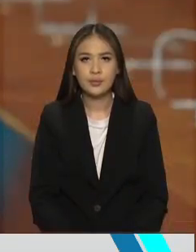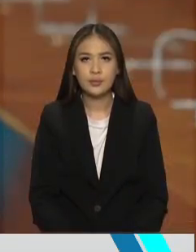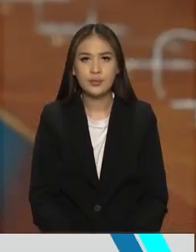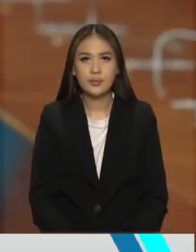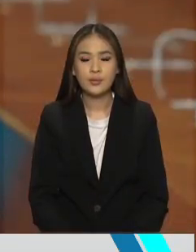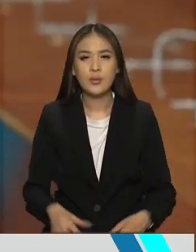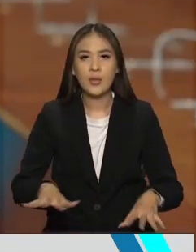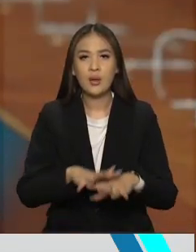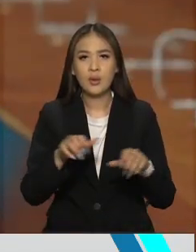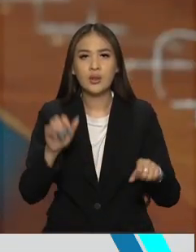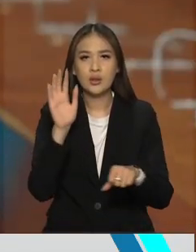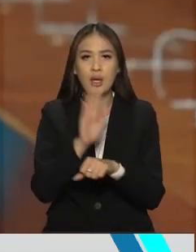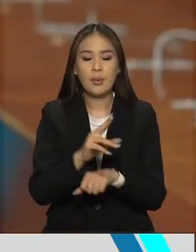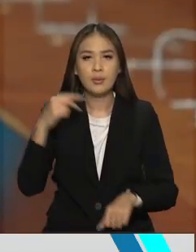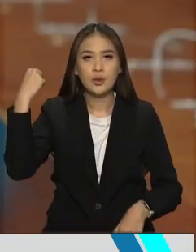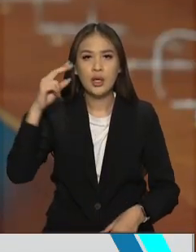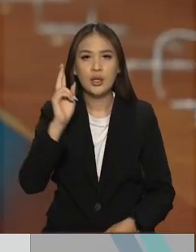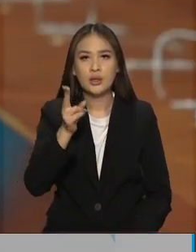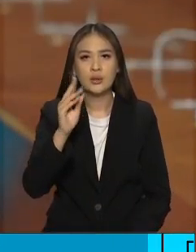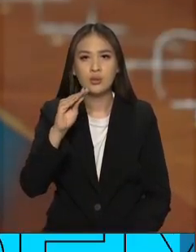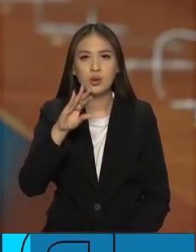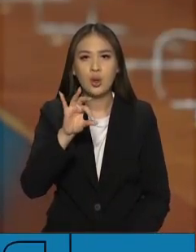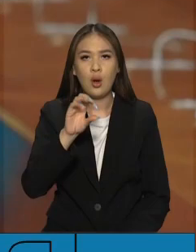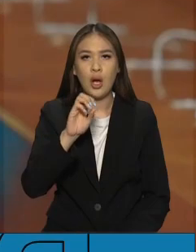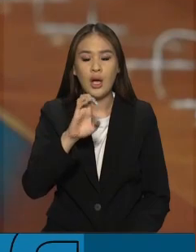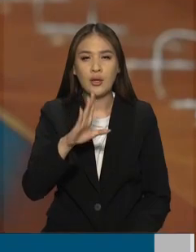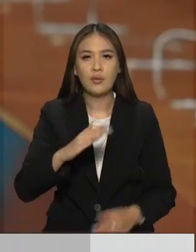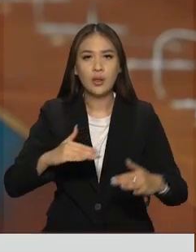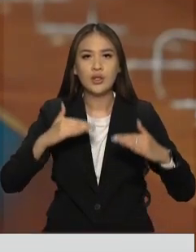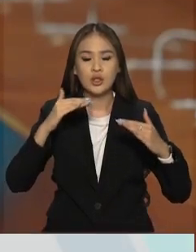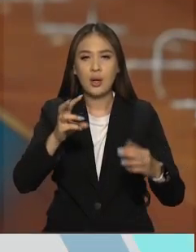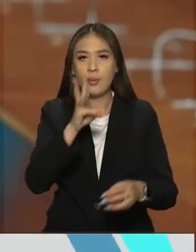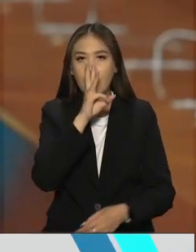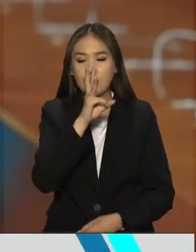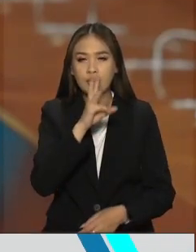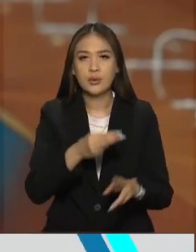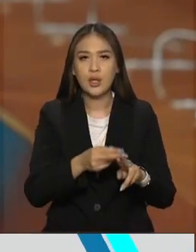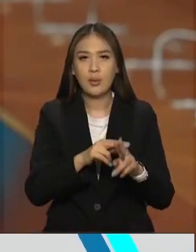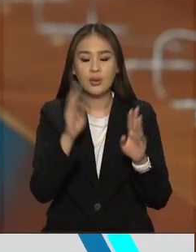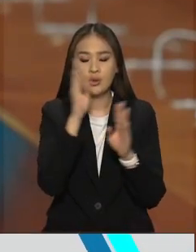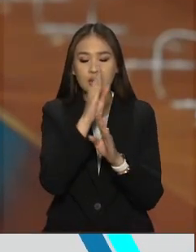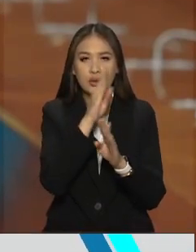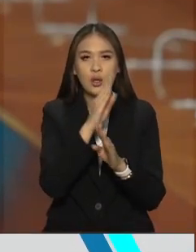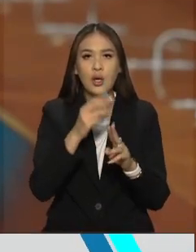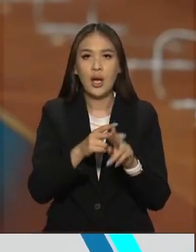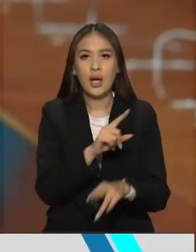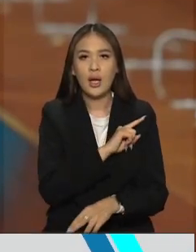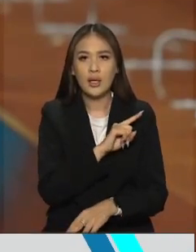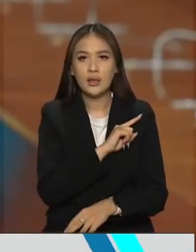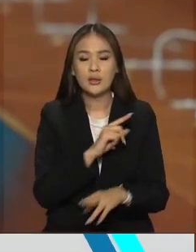правительство по поручению президента Касым же марта Тукаева повышает зарплаты работникам природа охранных служб